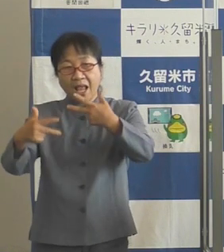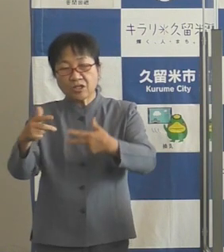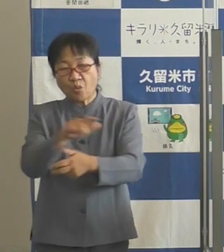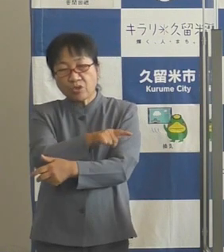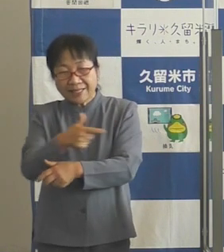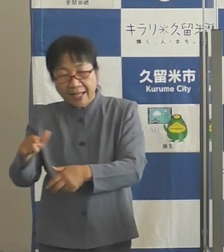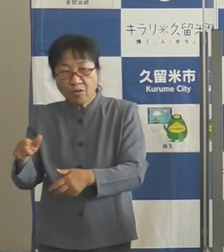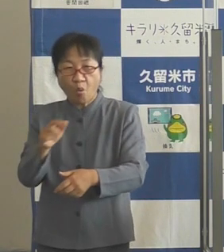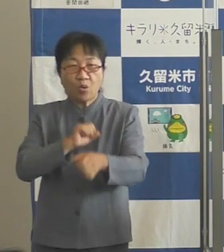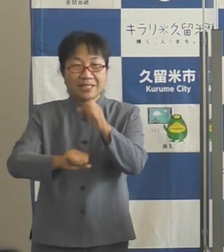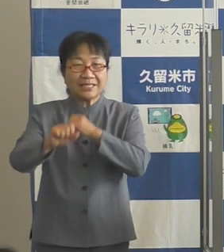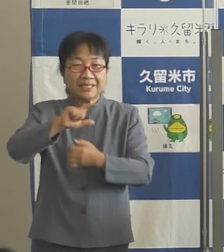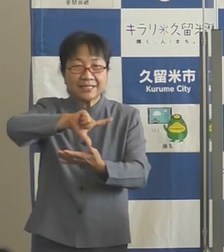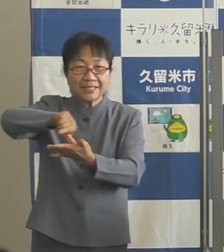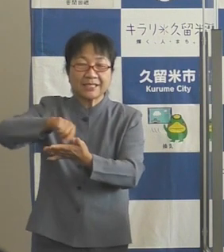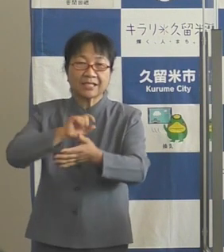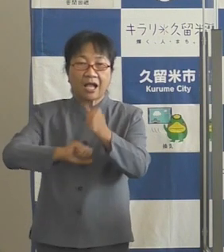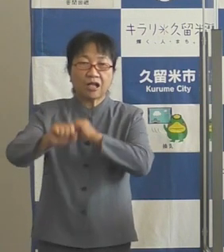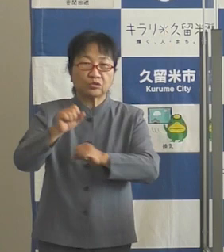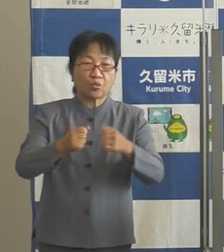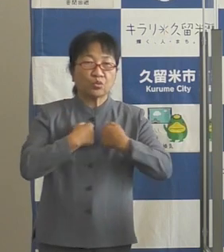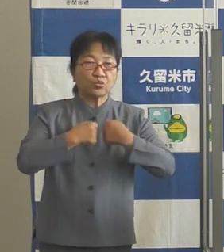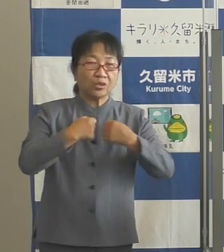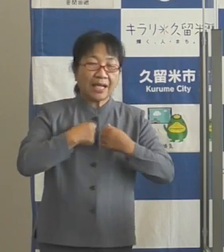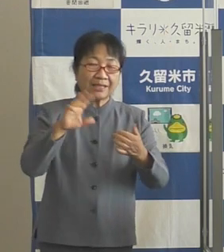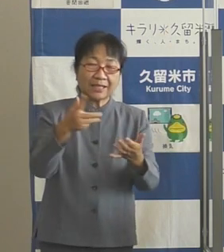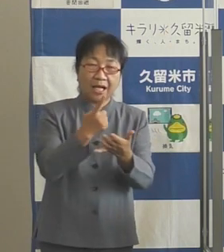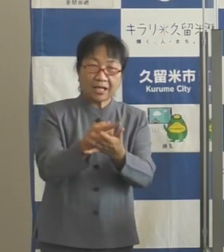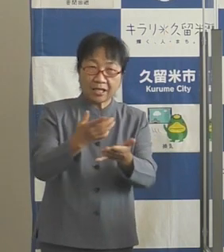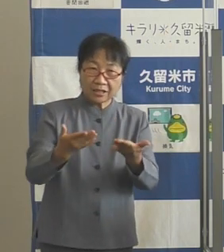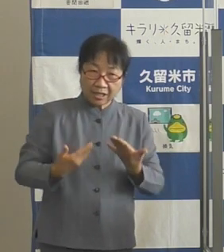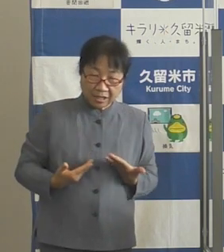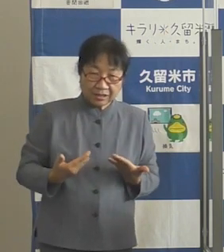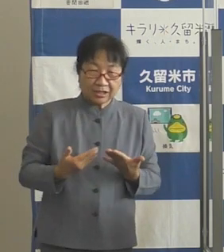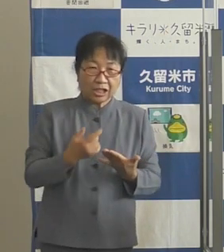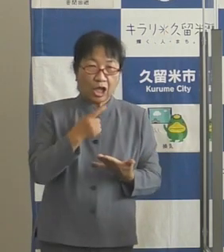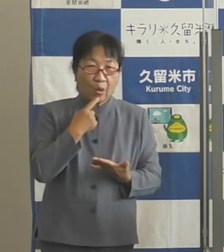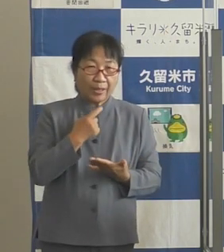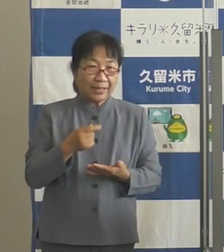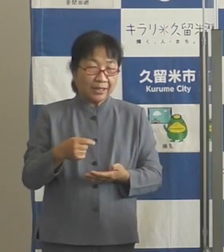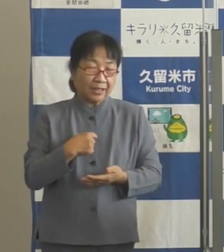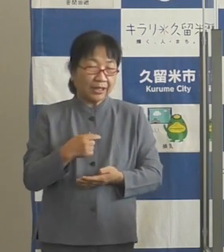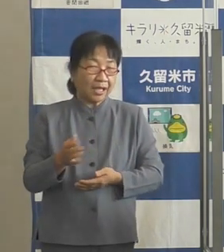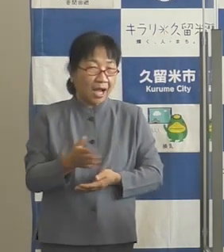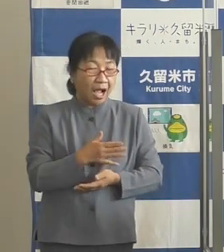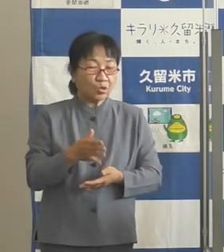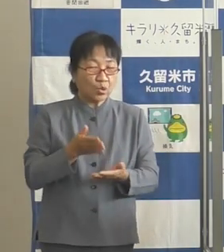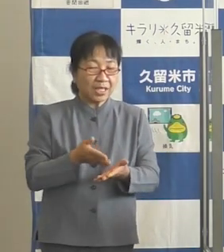動訓練に参加をしていただきます。私からの説明は以上になります。